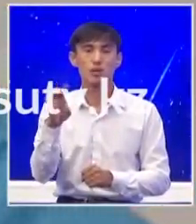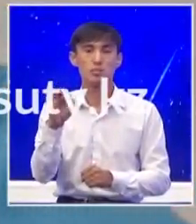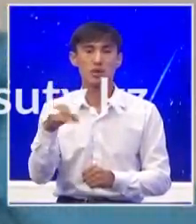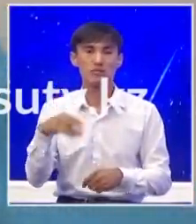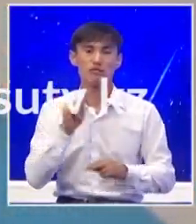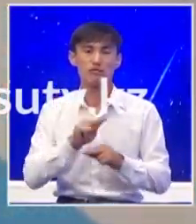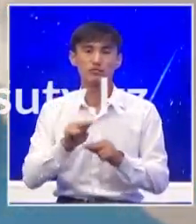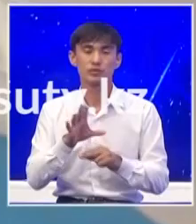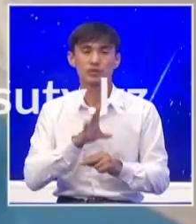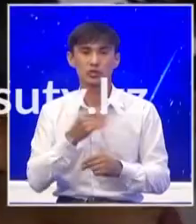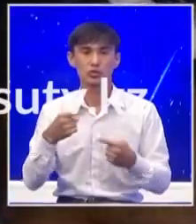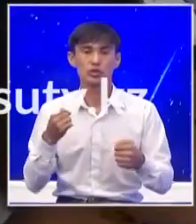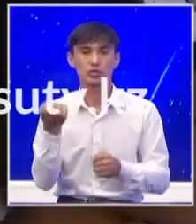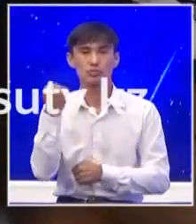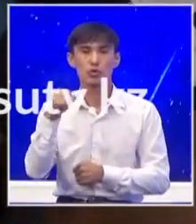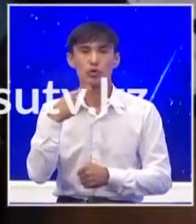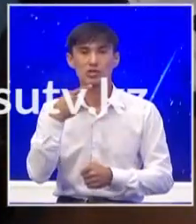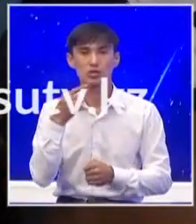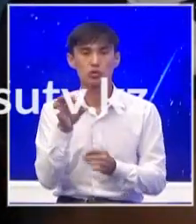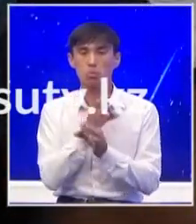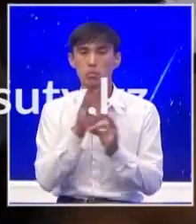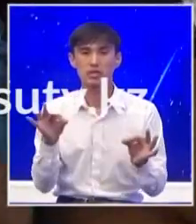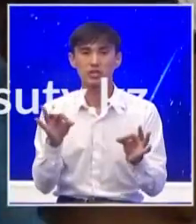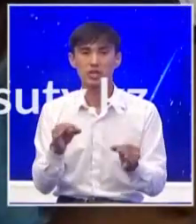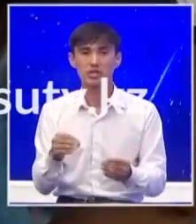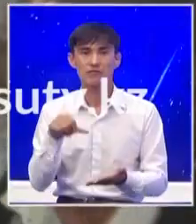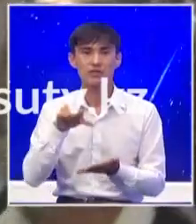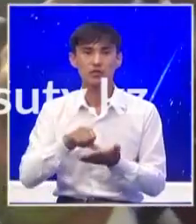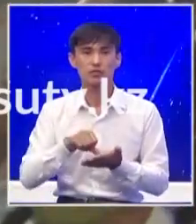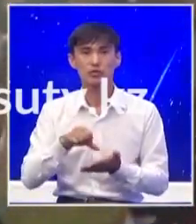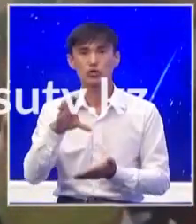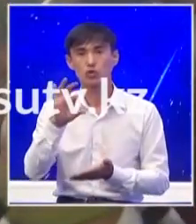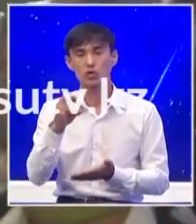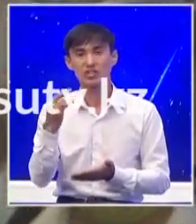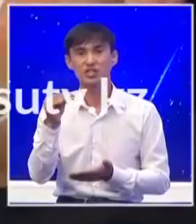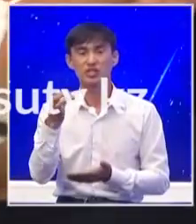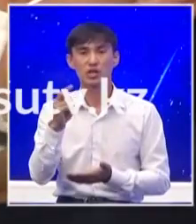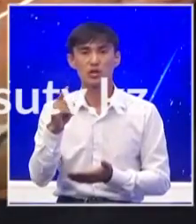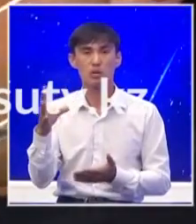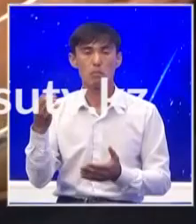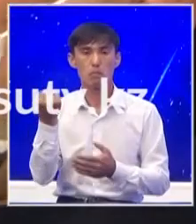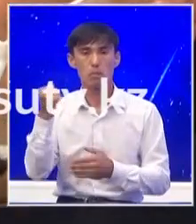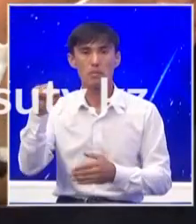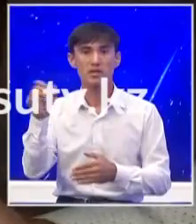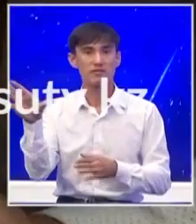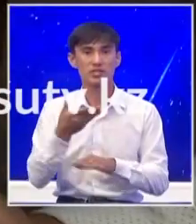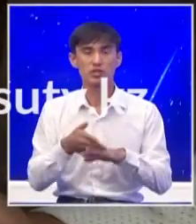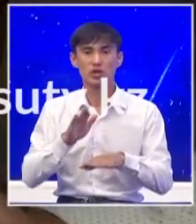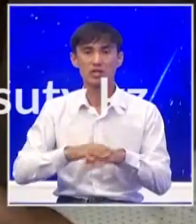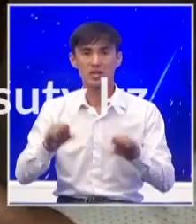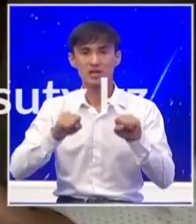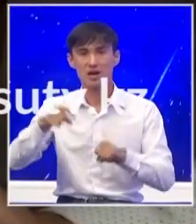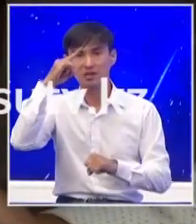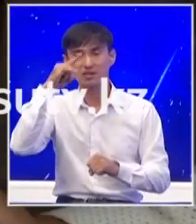Подобедову и других чемпионов. Он сказал, что блестящие выступления Сона и Чиншанло – это победа всей тяжелой атлетики Казахстана.